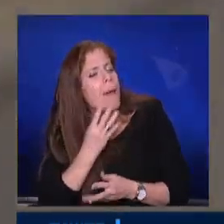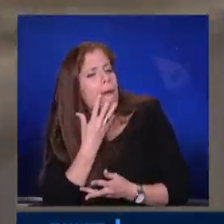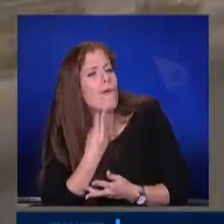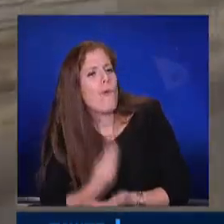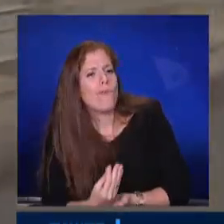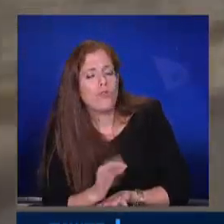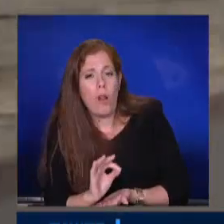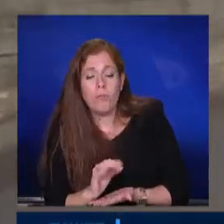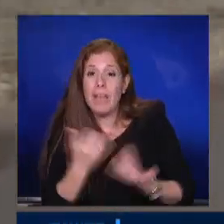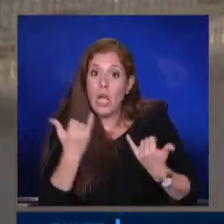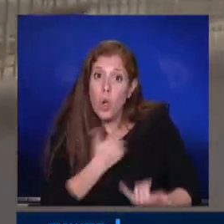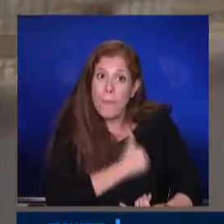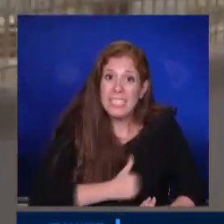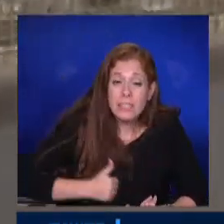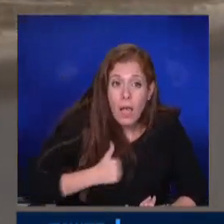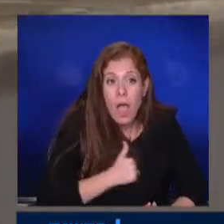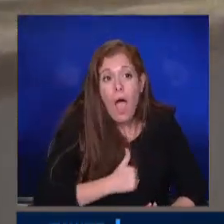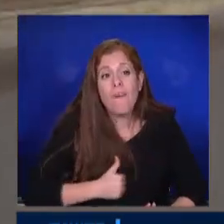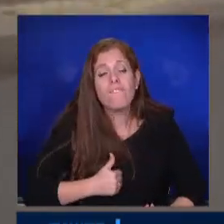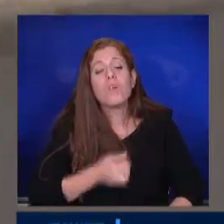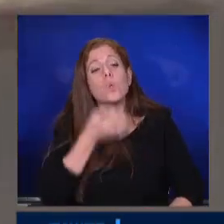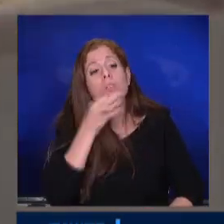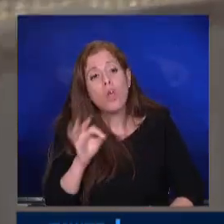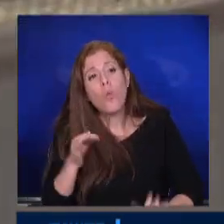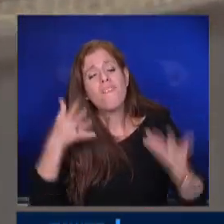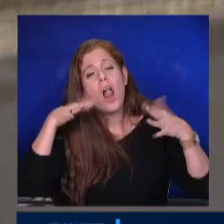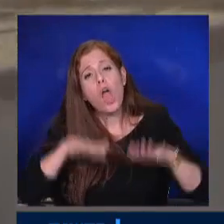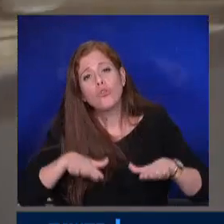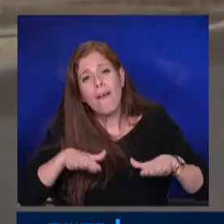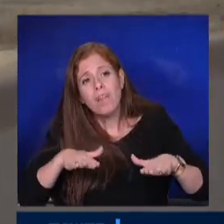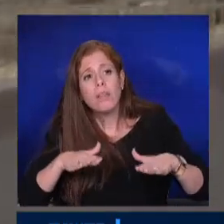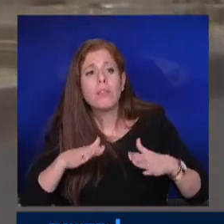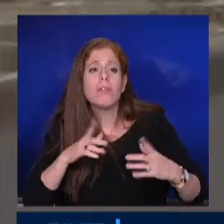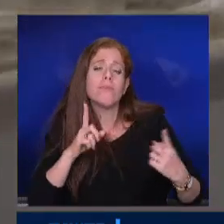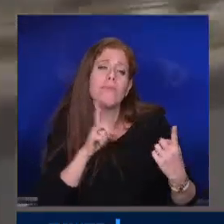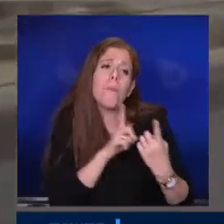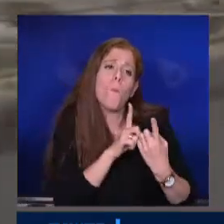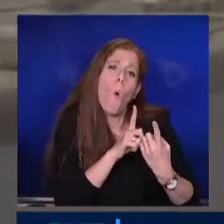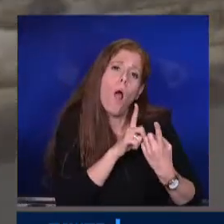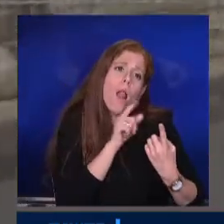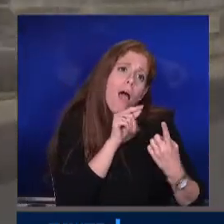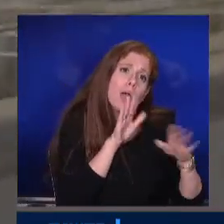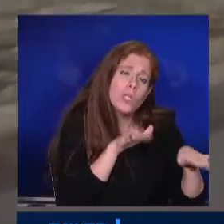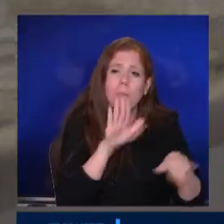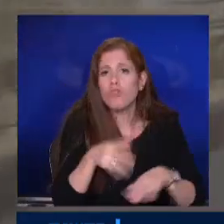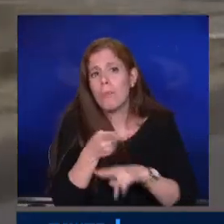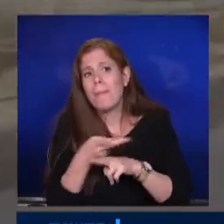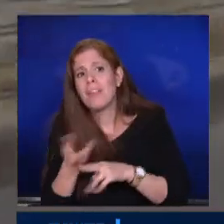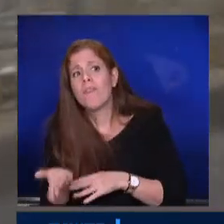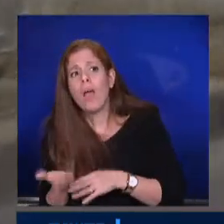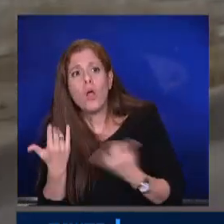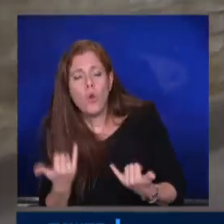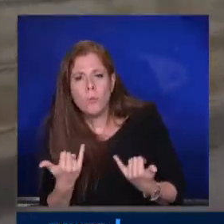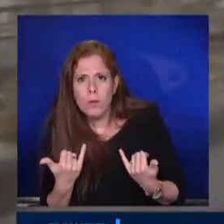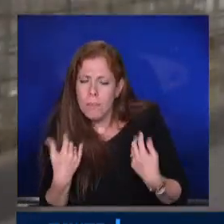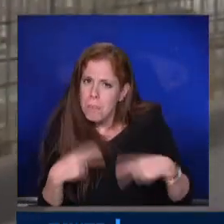והיום לצערי הרב יותר טוב לשבת מול היונים ולשבת בבית קפה. היום זה